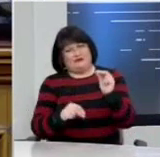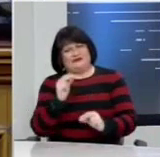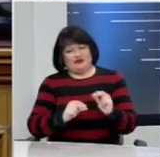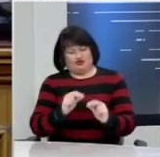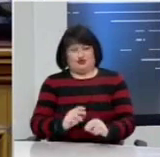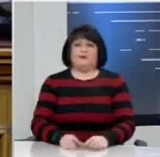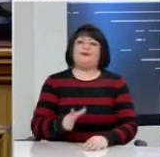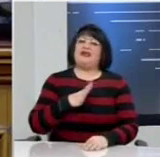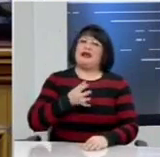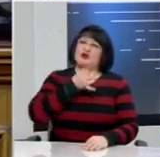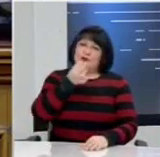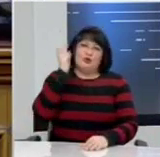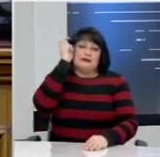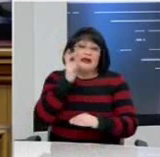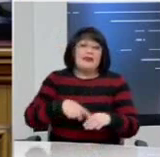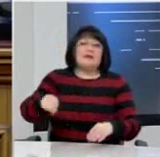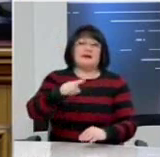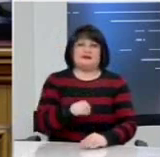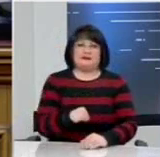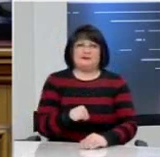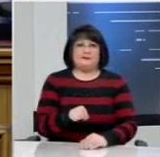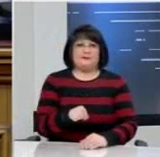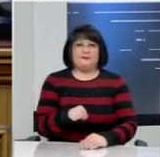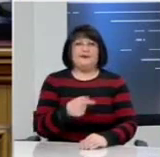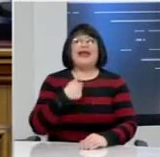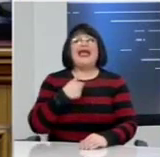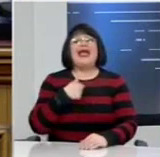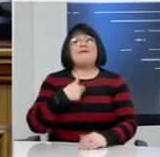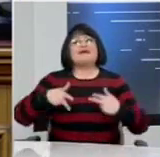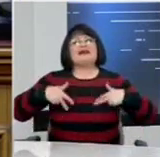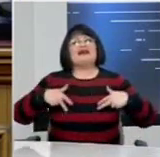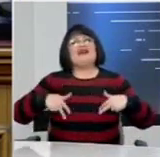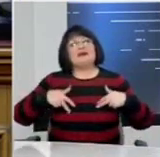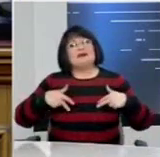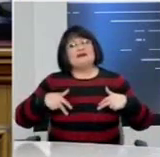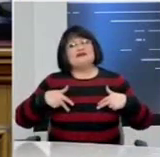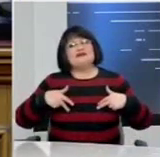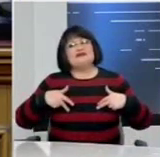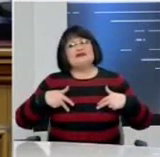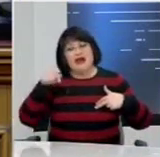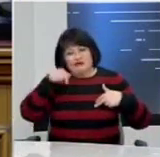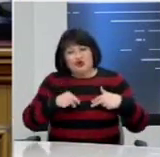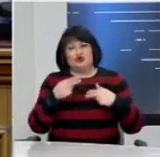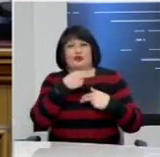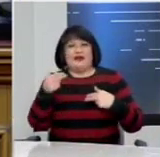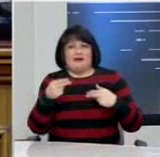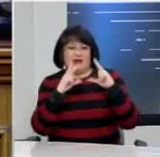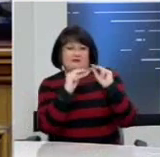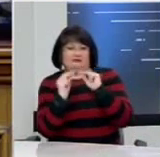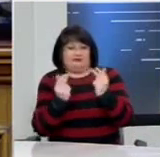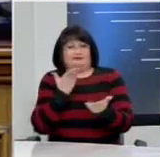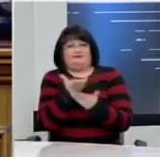Θέλω να υπενθυμίσω ότι ήταν η δική μας κυβέρνηση που είχε ανοίξει το συγκεκριμένο θέμα και είχε